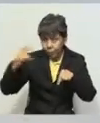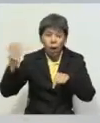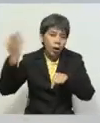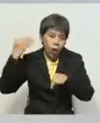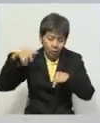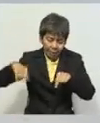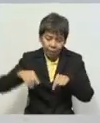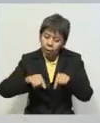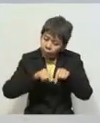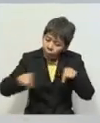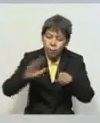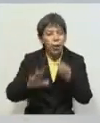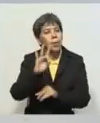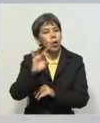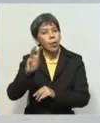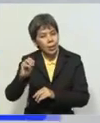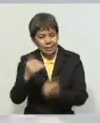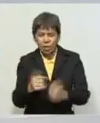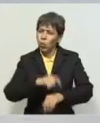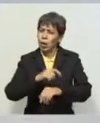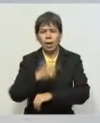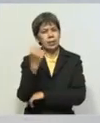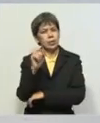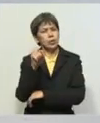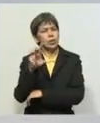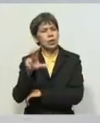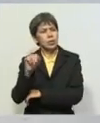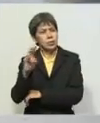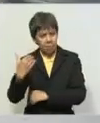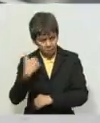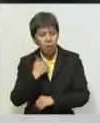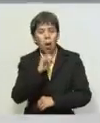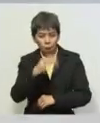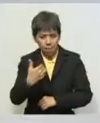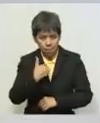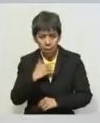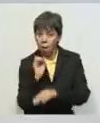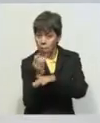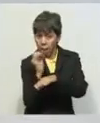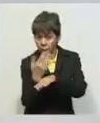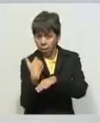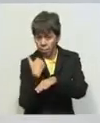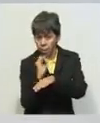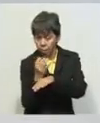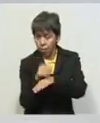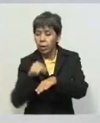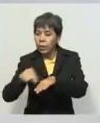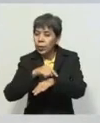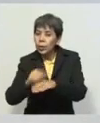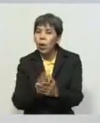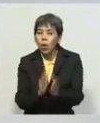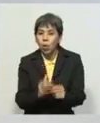เก่านะครับซึ่งระยะทางประมาณ800เมตรครับซึ่งในเวลาประมาณ 17:37 นาทีนะครับได้มีการยืนยันว่ามีรถพยาบาลนะครับที่ขนส่งที่น